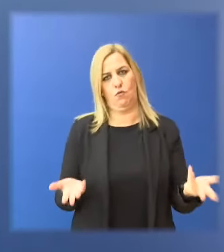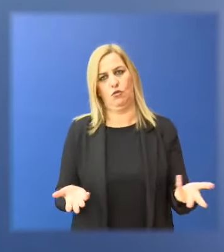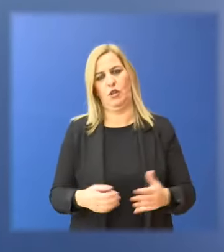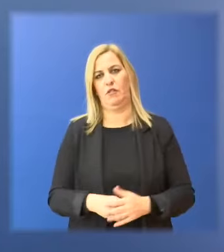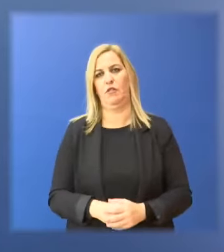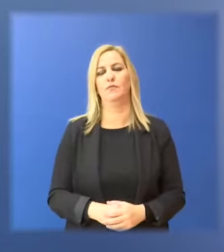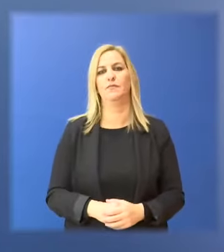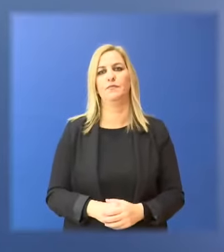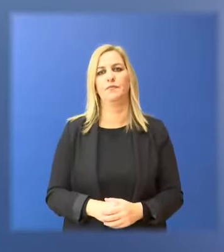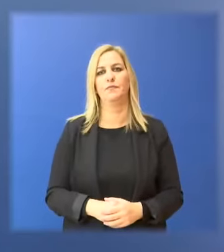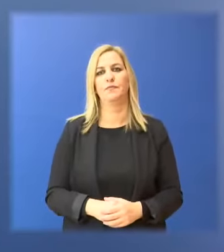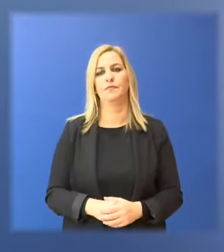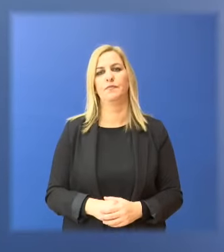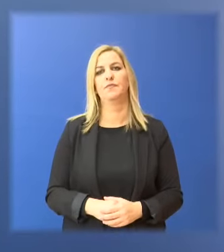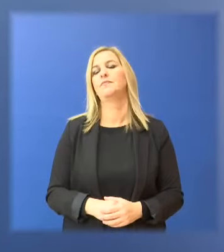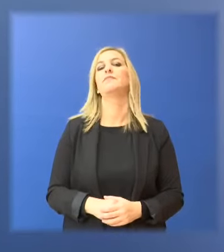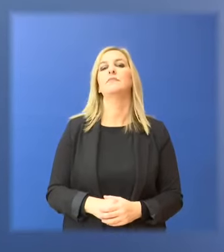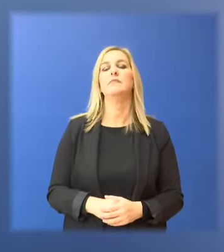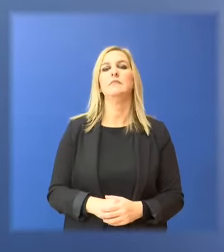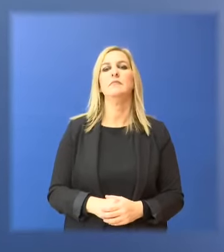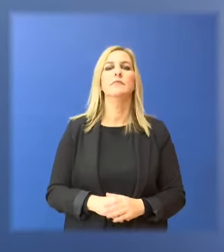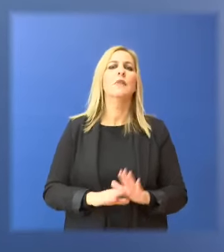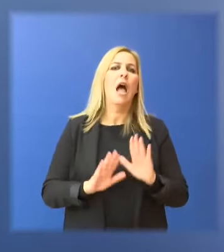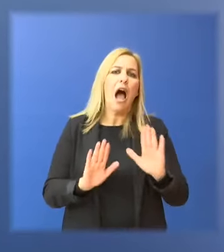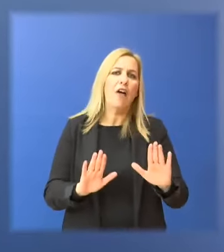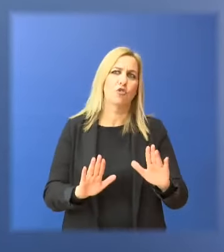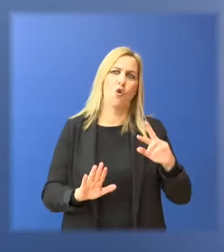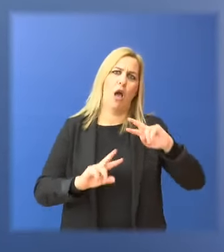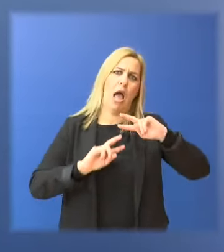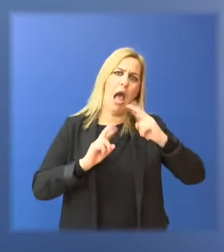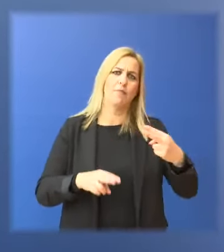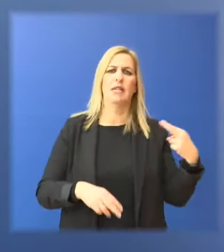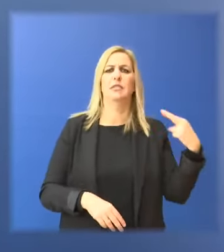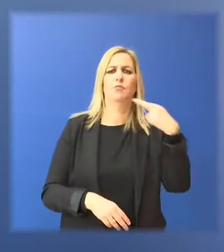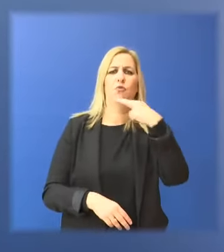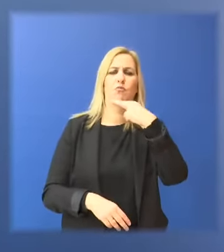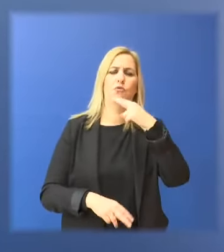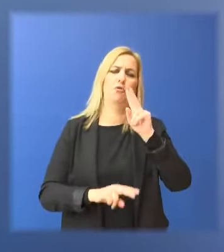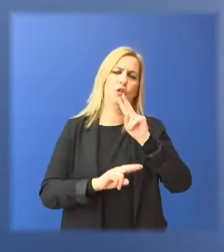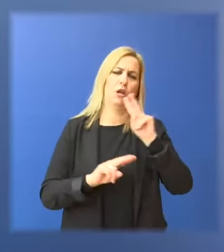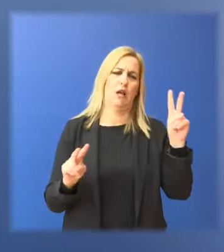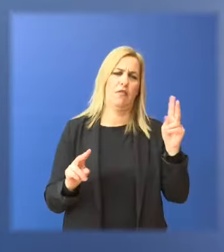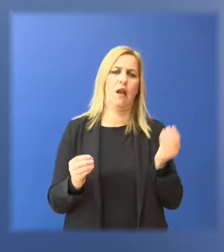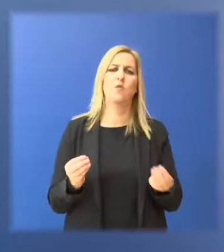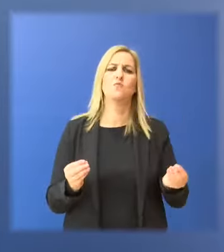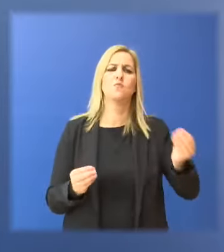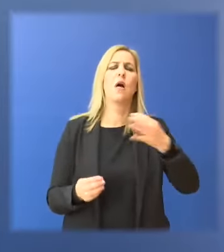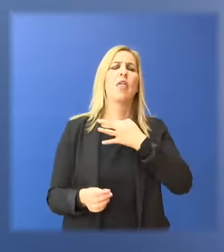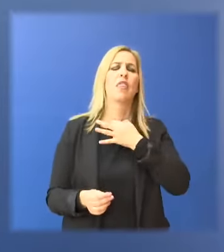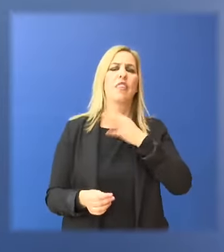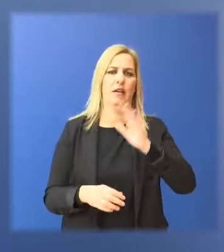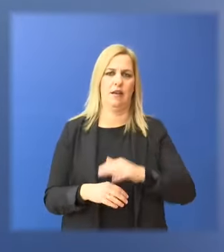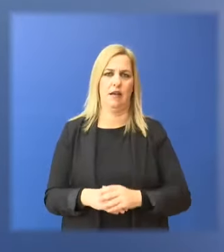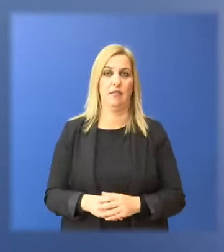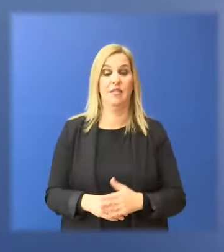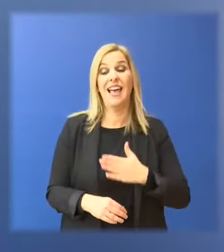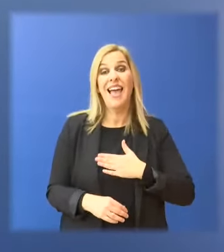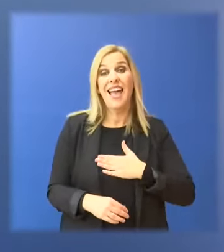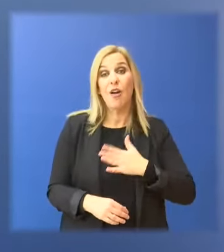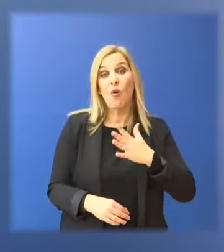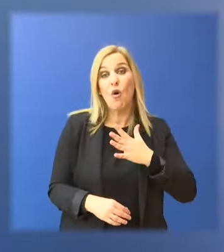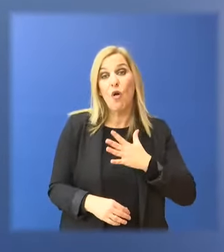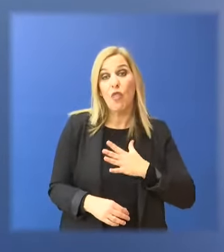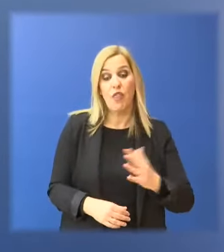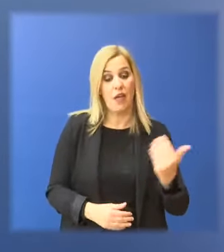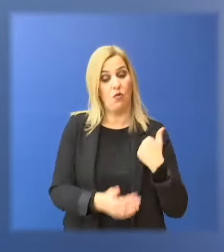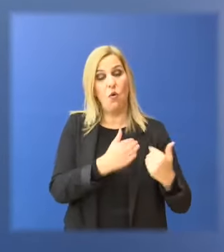για την ψήφιση των νομοσχεδίων αυτών. Θα μείνουμε εκεί, ήταν σαφής η αναφορά και θέλω περισσότερο, επιθυμώ, να γίνουν κατανοητές